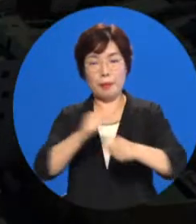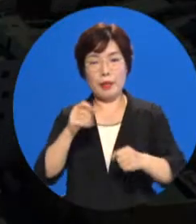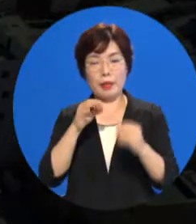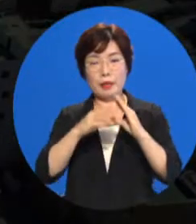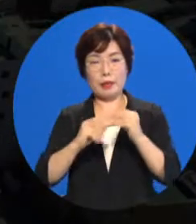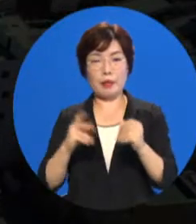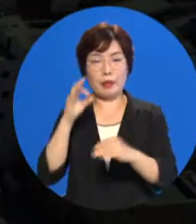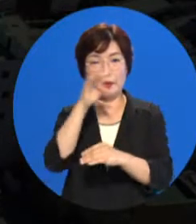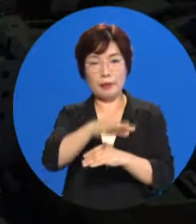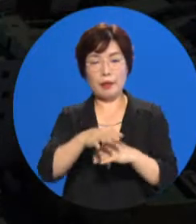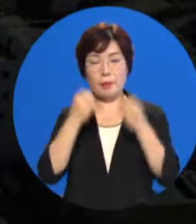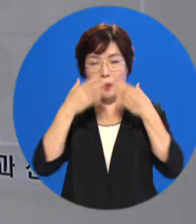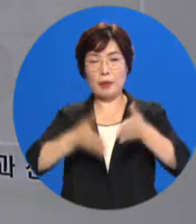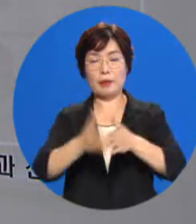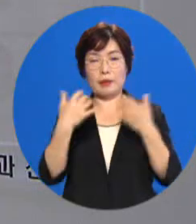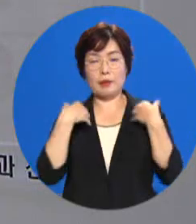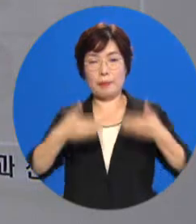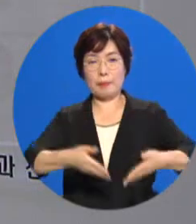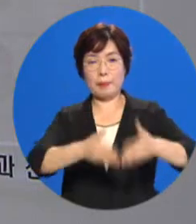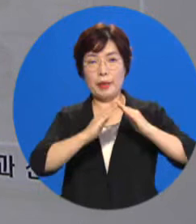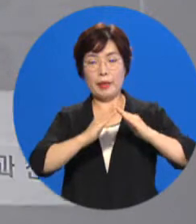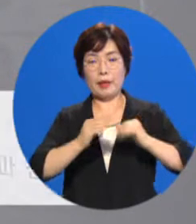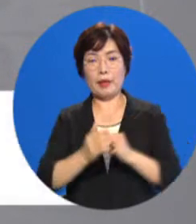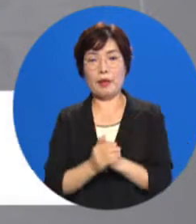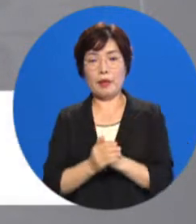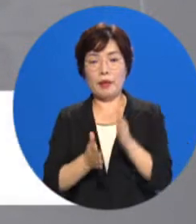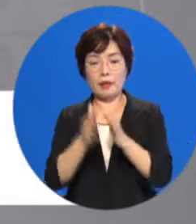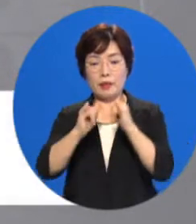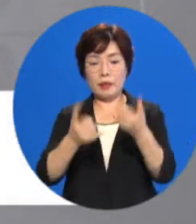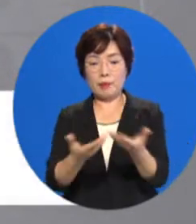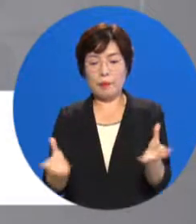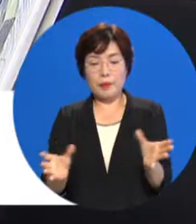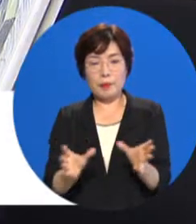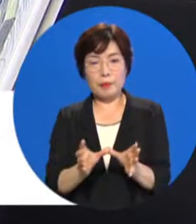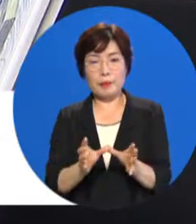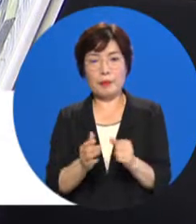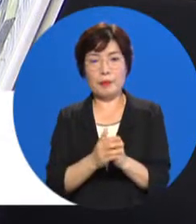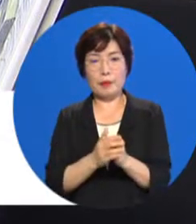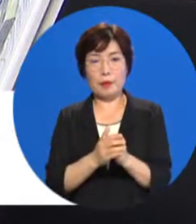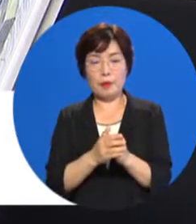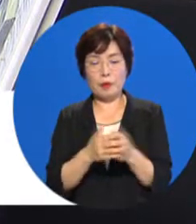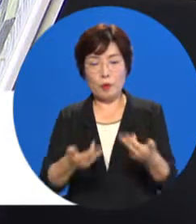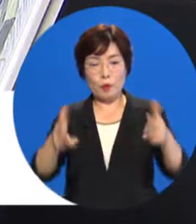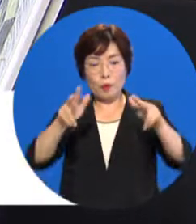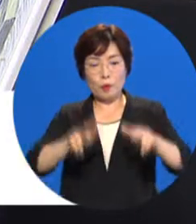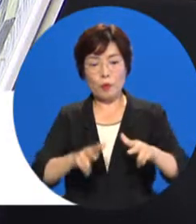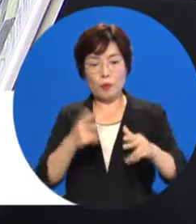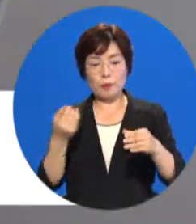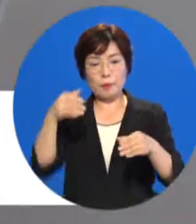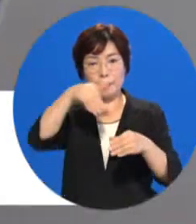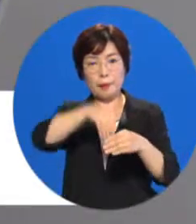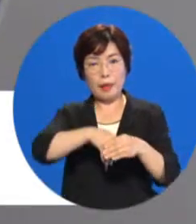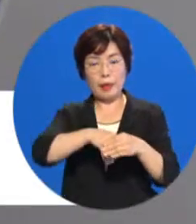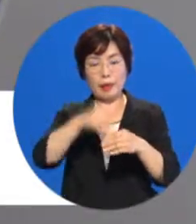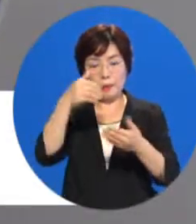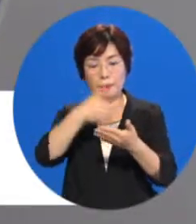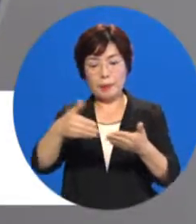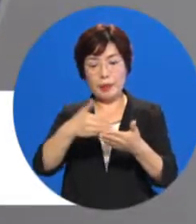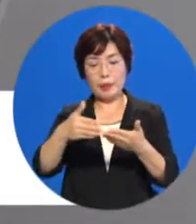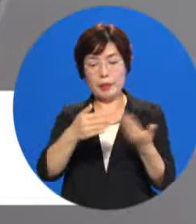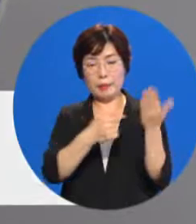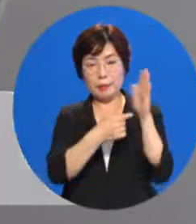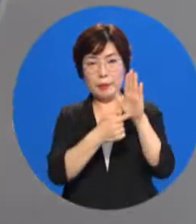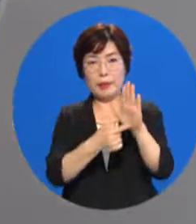신청사를 건립 합니다 신청사 시민 참여와 디자인 다는 공원 개념이 도입된 청사에 초안 을 제시했습니다